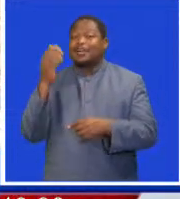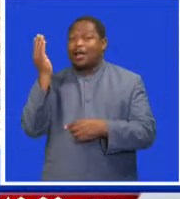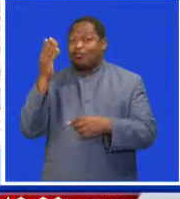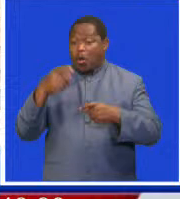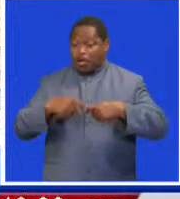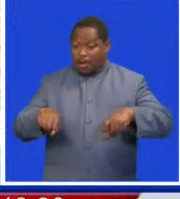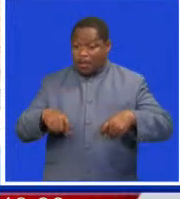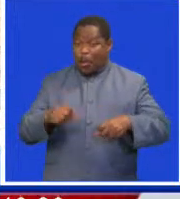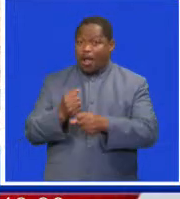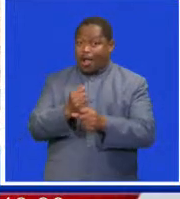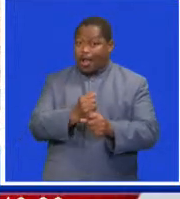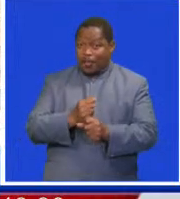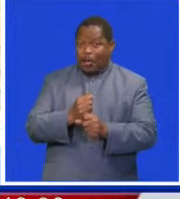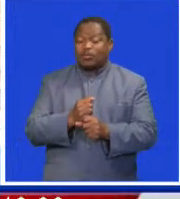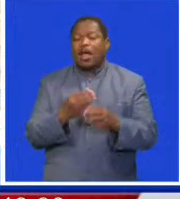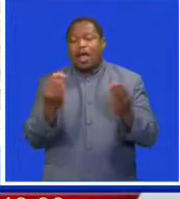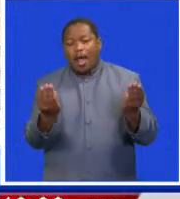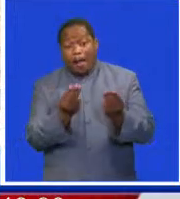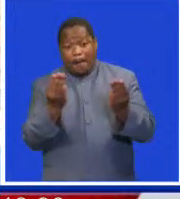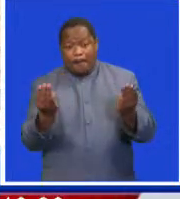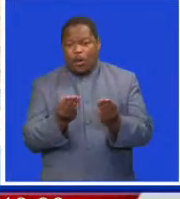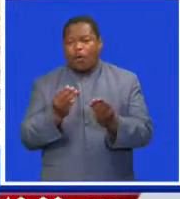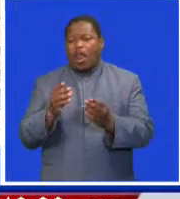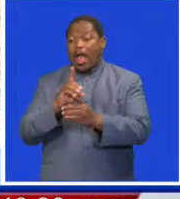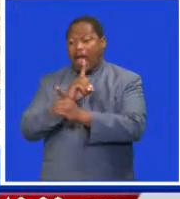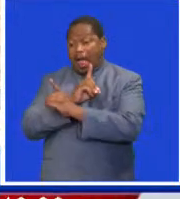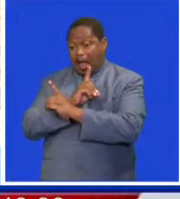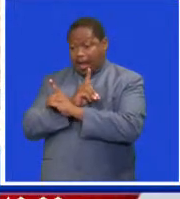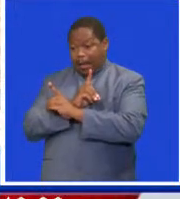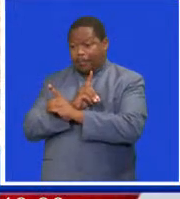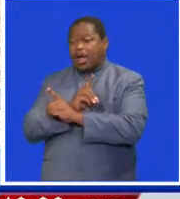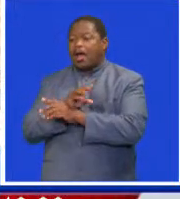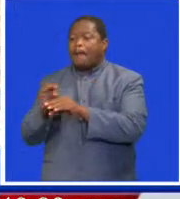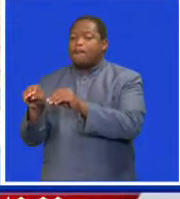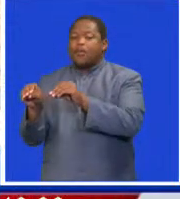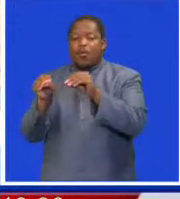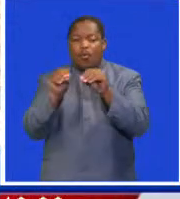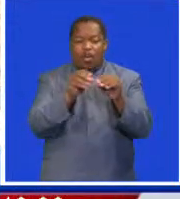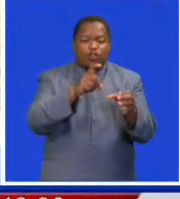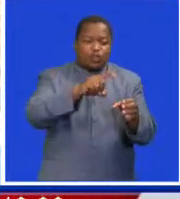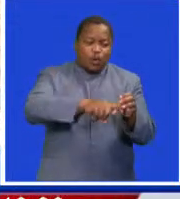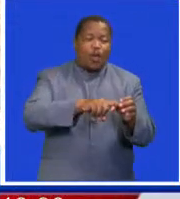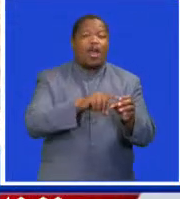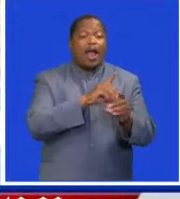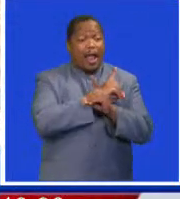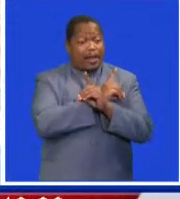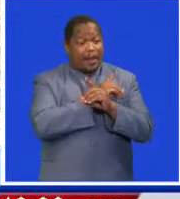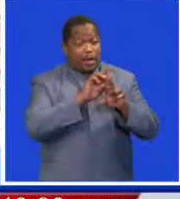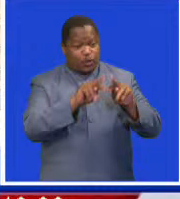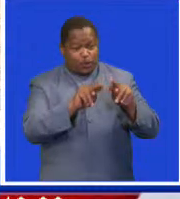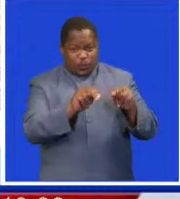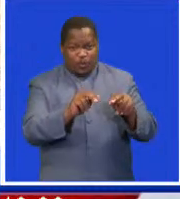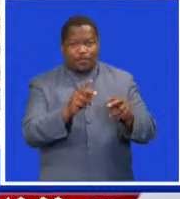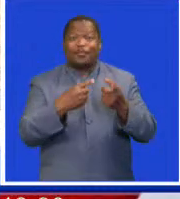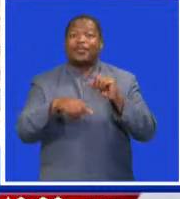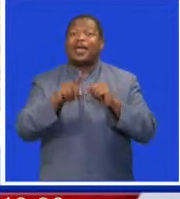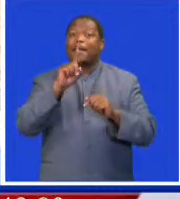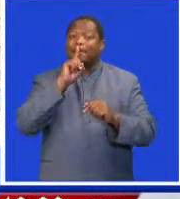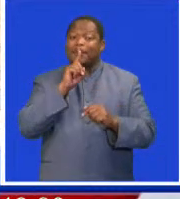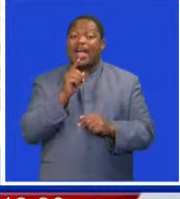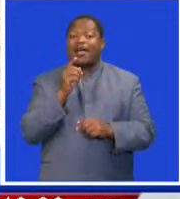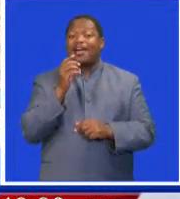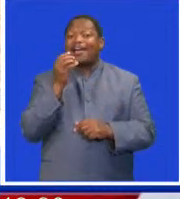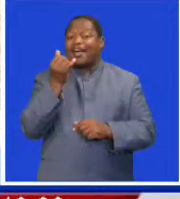angeke bakhone ke kudlalela amacembu abo lamasha nakungabuya imidlalo sidawuva ukuthi uthini lokhulumela inhlangano lengamele